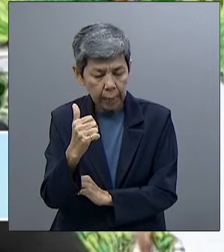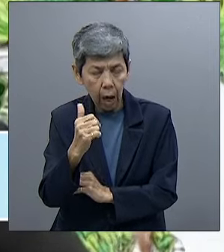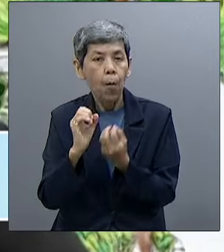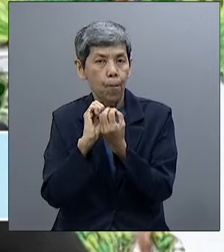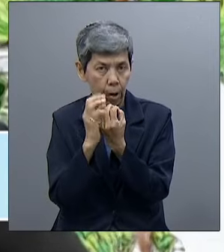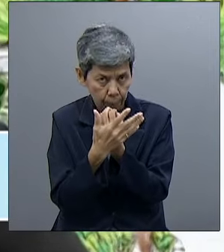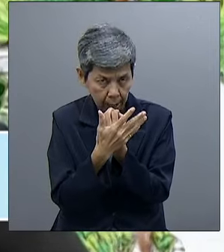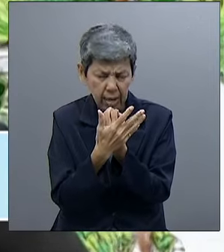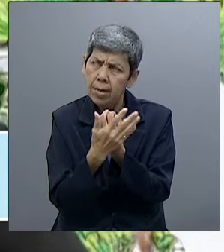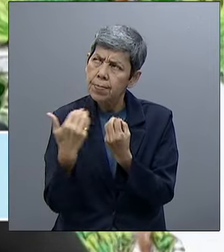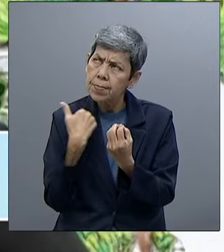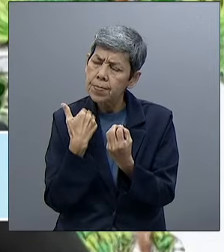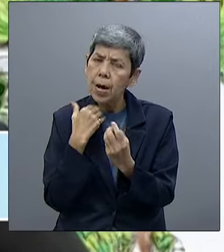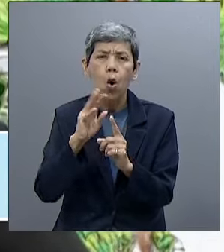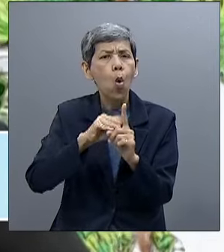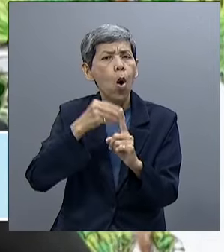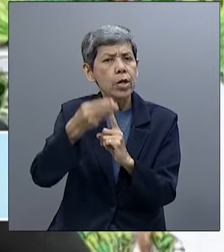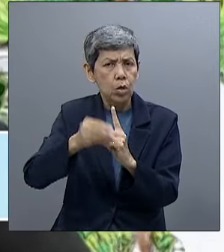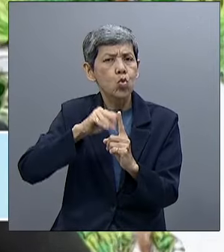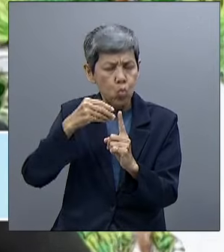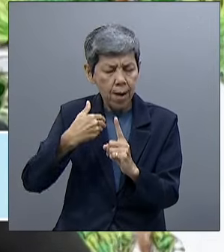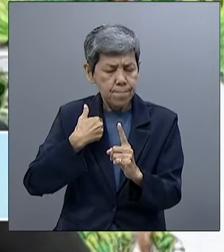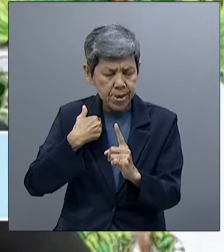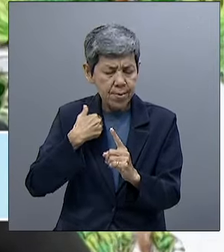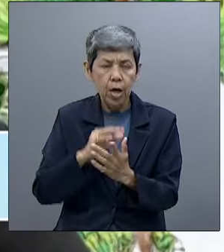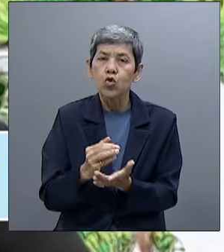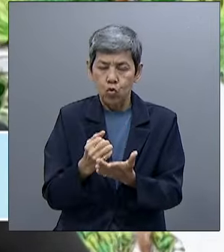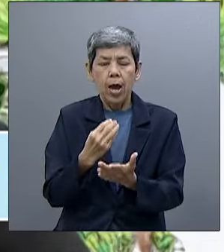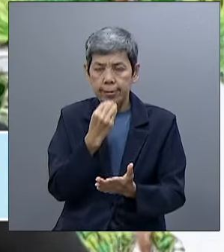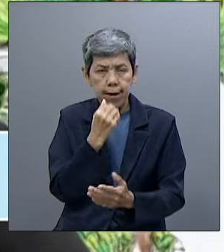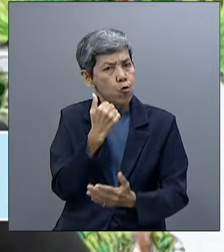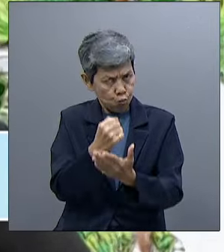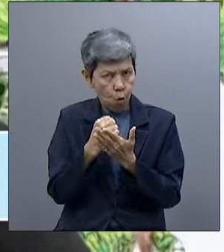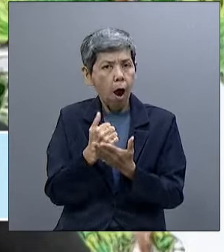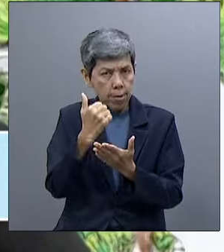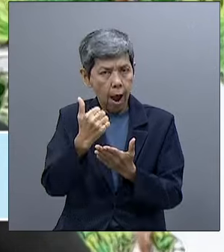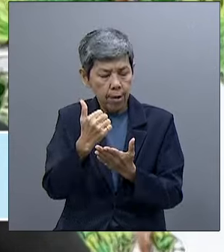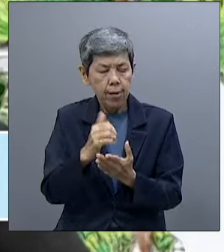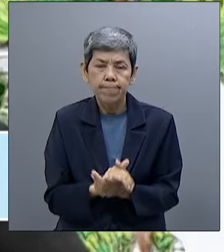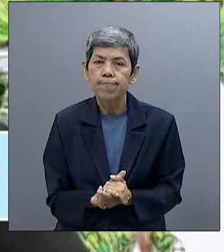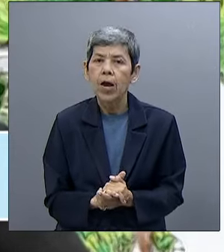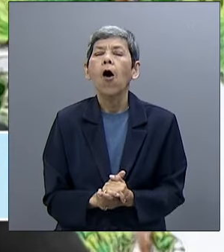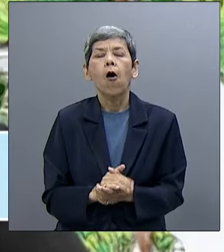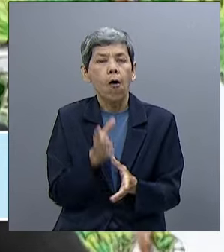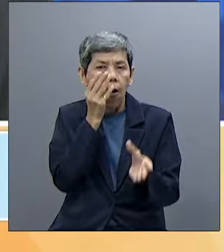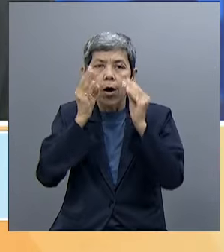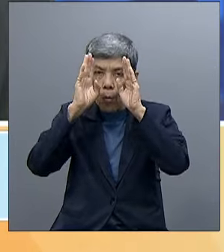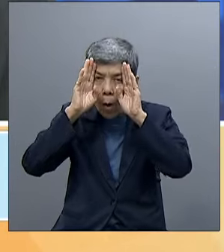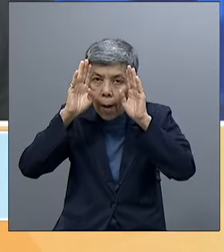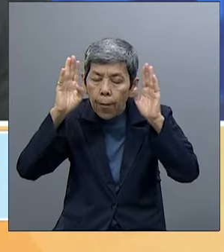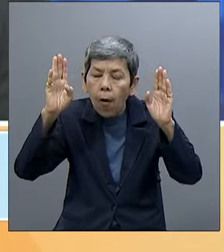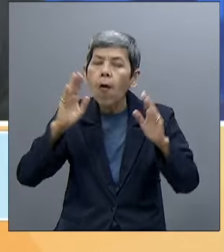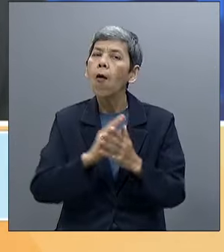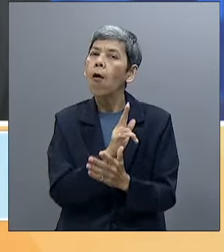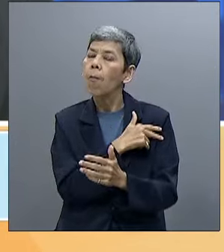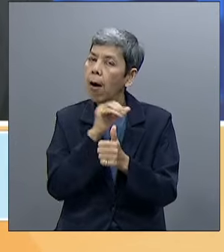แมกนีเซียมสูงก็อาจจะมีอย่างกล้วยกล้วยนะคะก็อาจจะช่วยได้ค่ะครับเอาล่ะครับก็ได้ความรู้แล้วก็ความคิดเห็นและได้